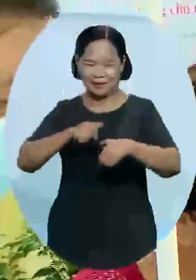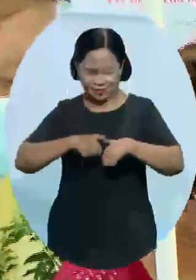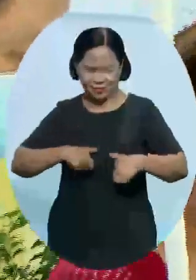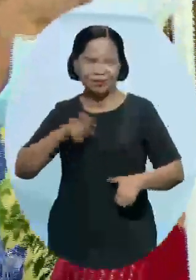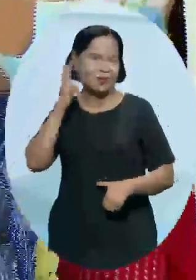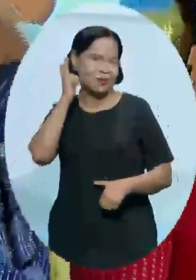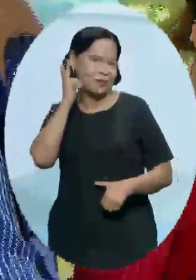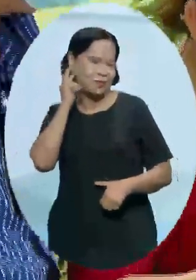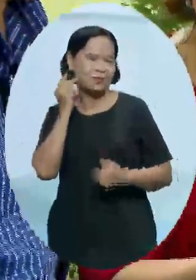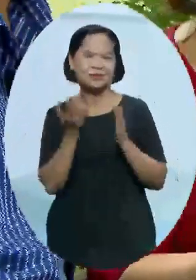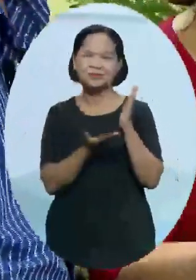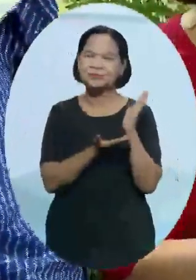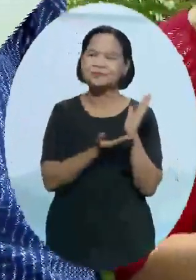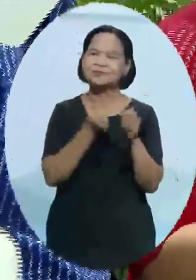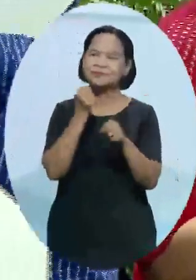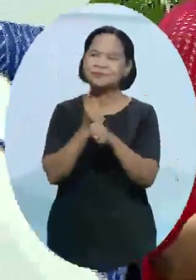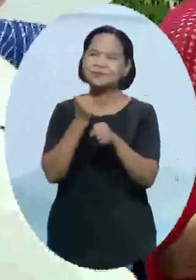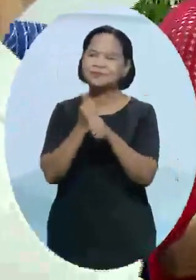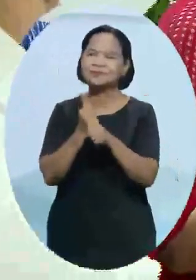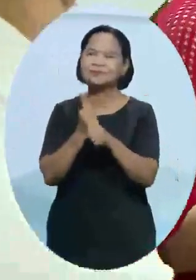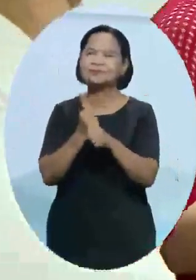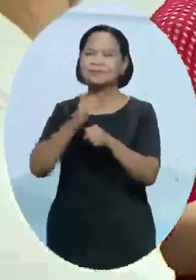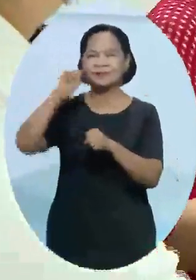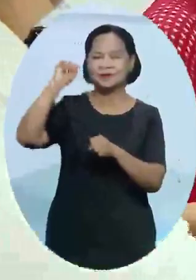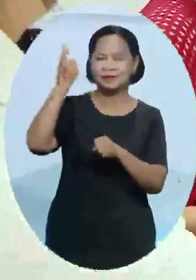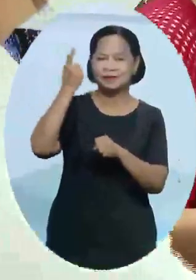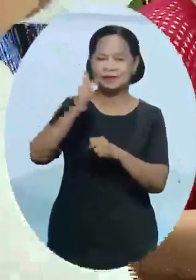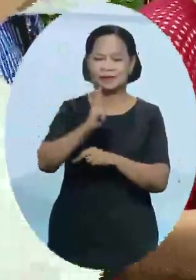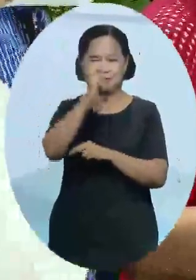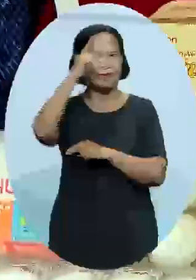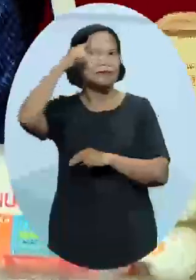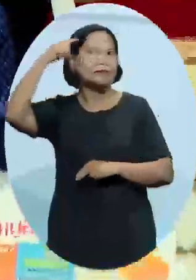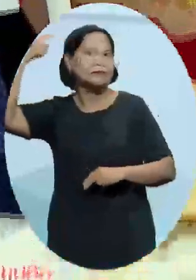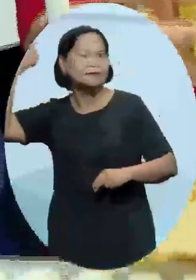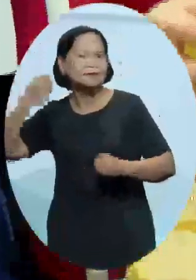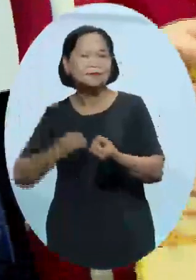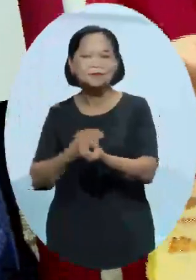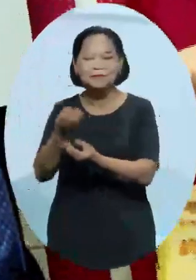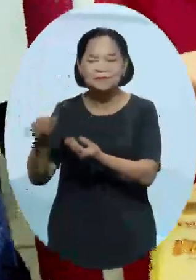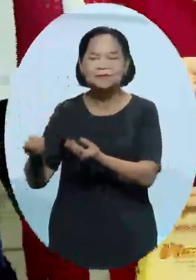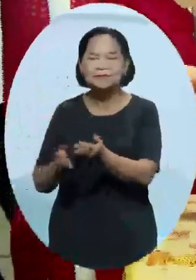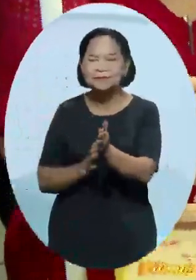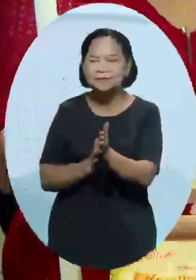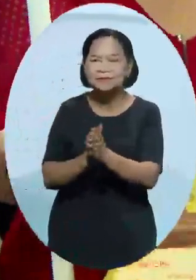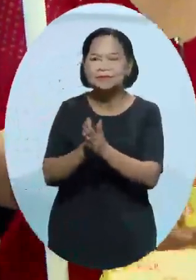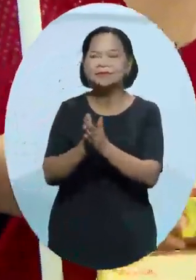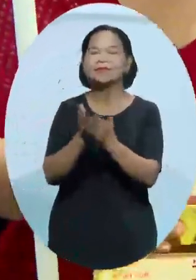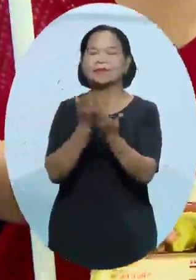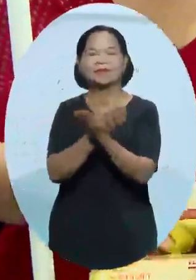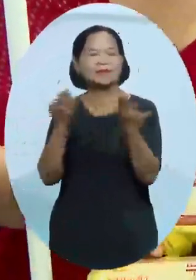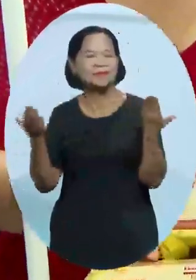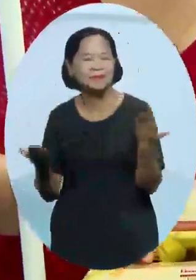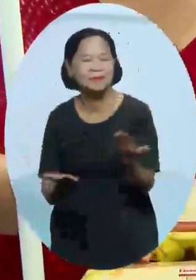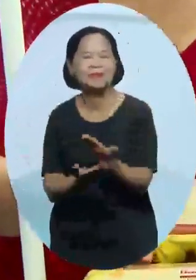viên phụ nữ quận còn giới thiệu việc làm gắn với các mô hình khởi nghiệp phát huy các ý tưởng kinh doanh tiềm năng dựa trên đổi mới sáng tạo